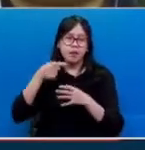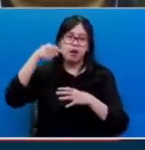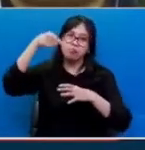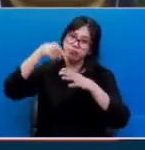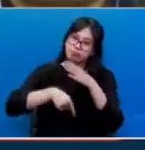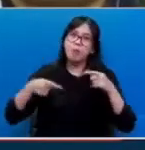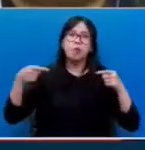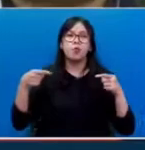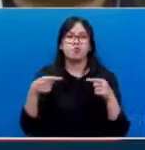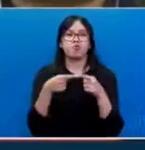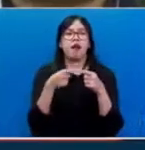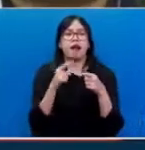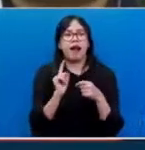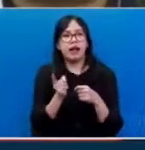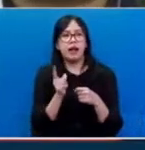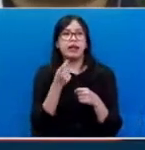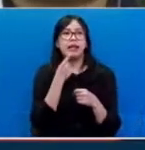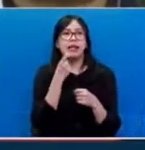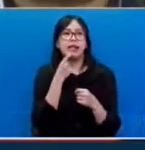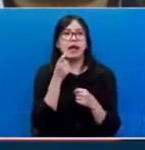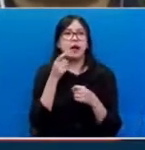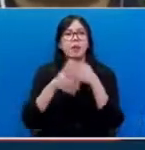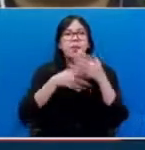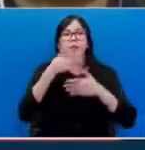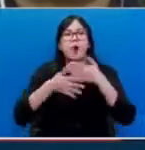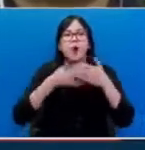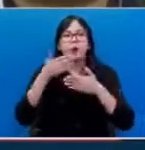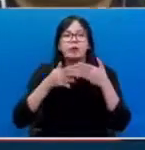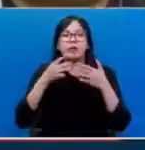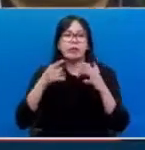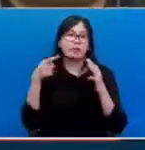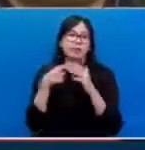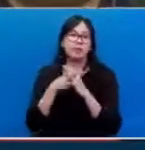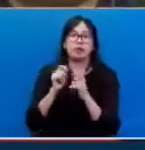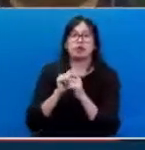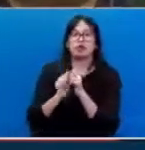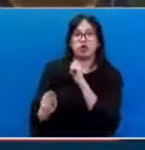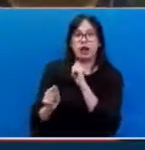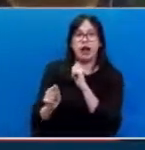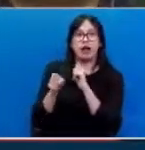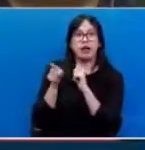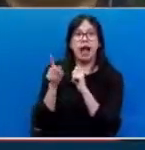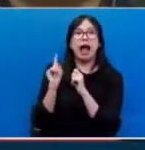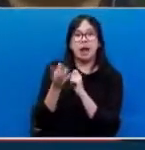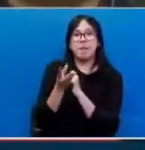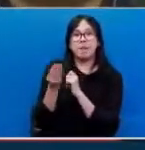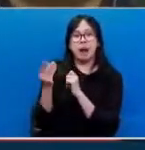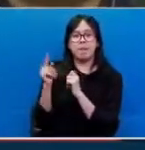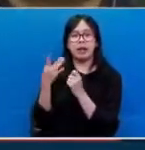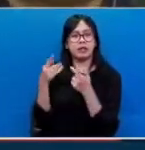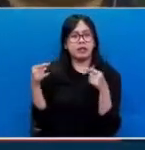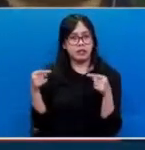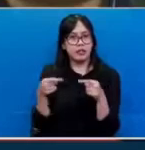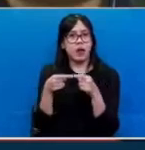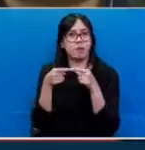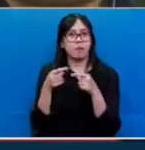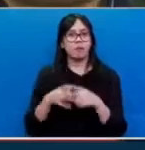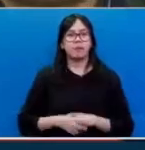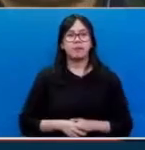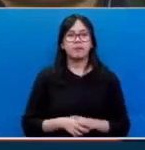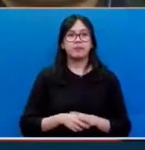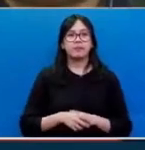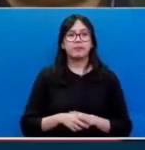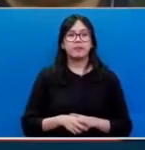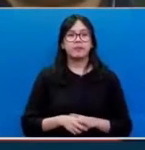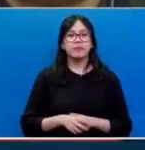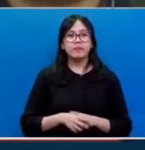ee proses kecurangan ee kecurangan yang terjadi itu gitu ya nah jadi ee kalau dilihat dari